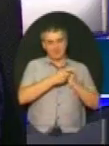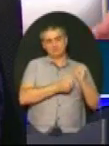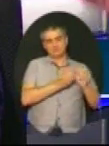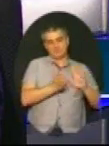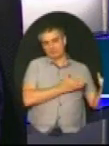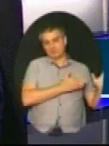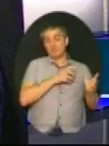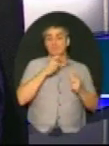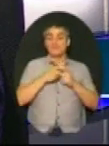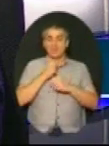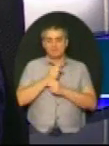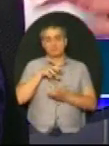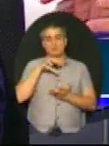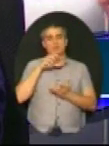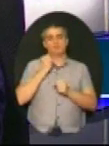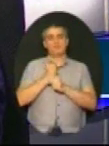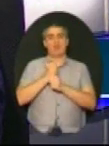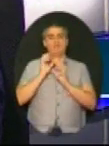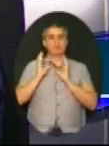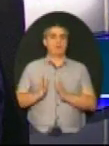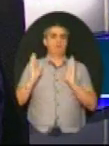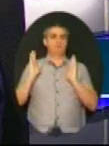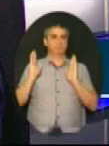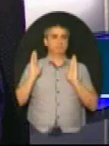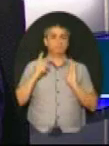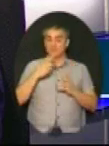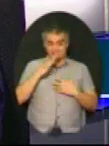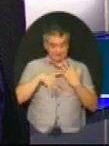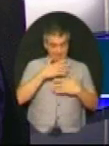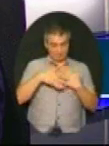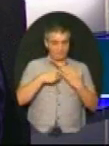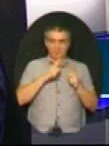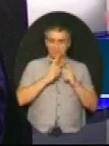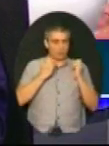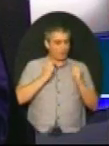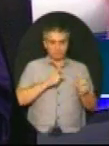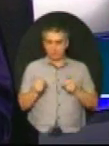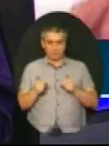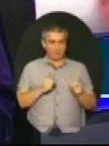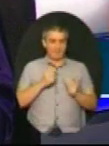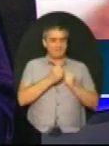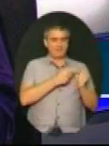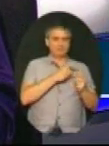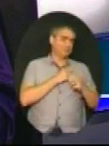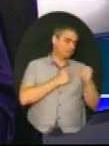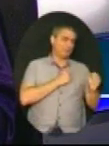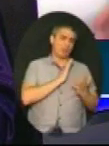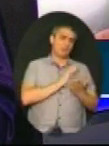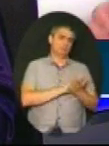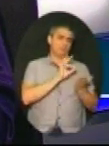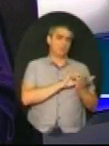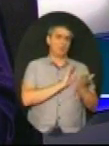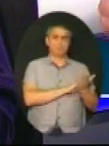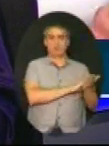מרץ, ומפלגת העבודה שתהיה מפלגת העבודה. אני חושב שהערבוב הזה וחוסר הוודאות הזאת, מרץ היא מפלגת שמאל, נקודה.